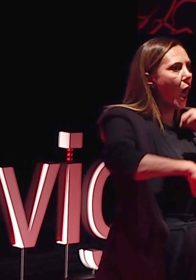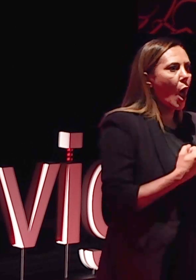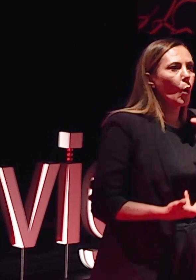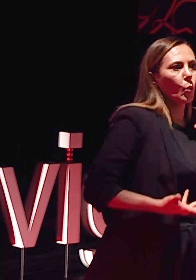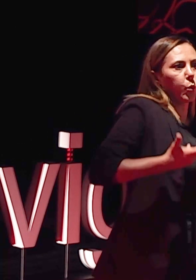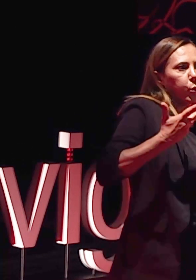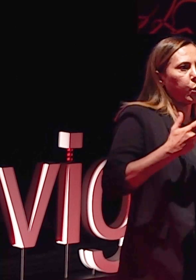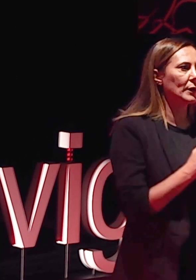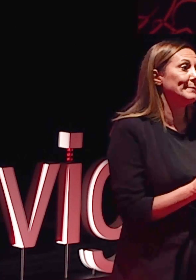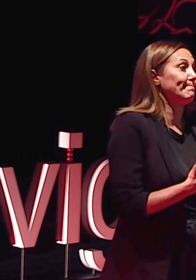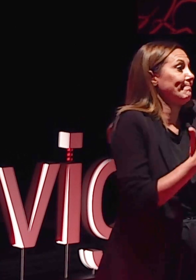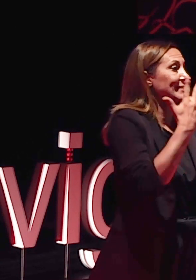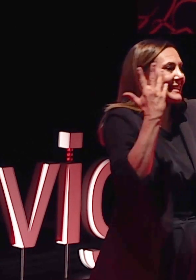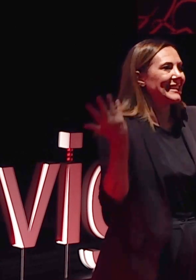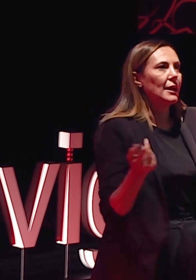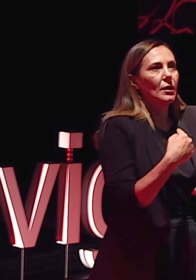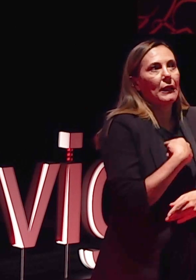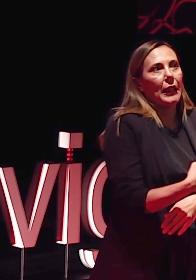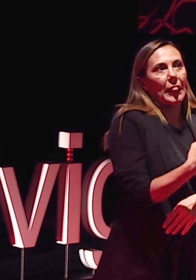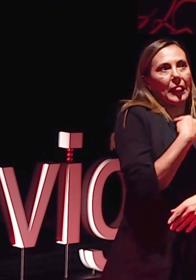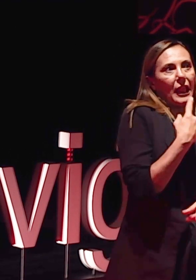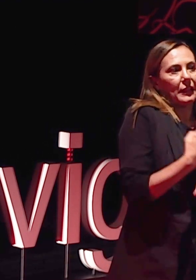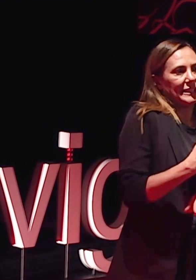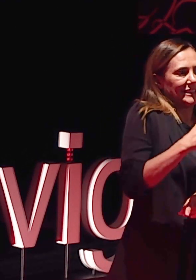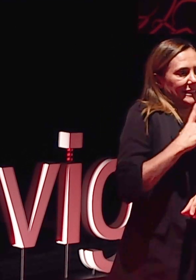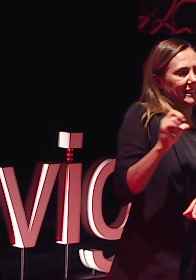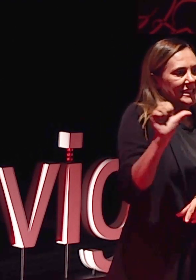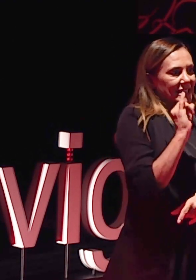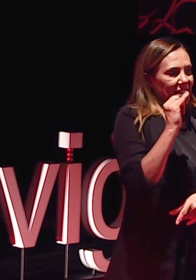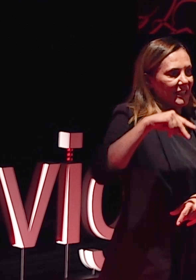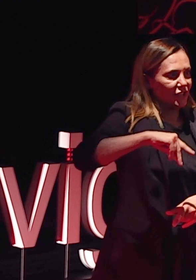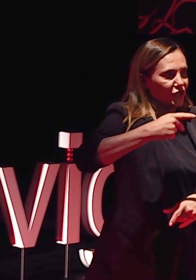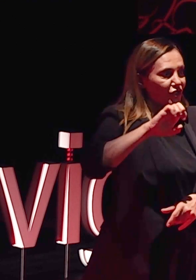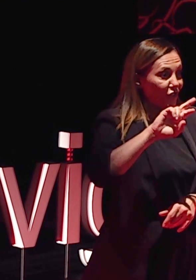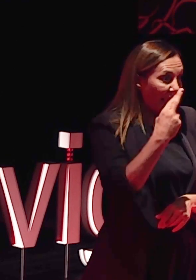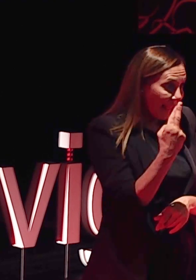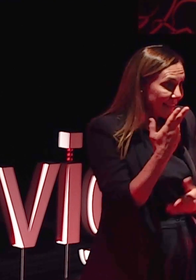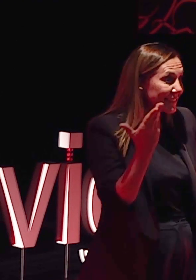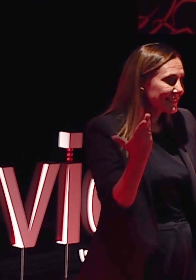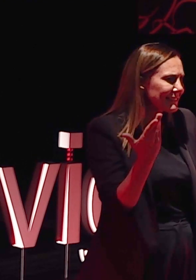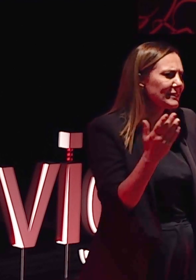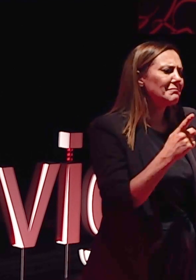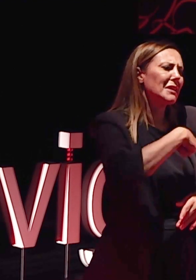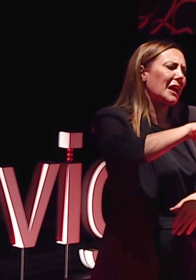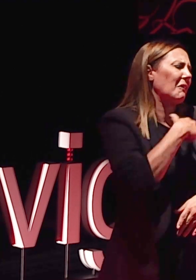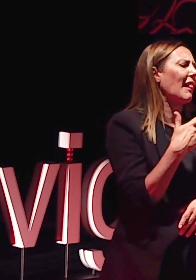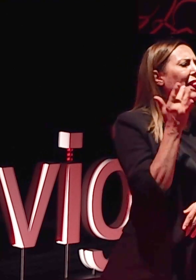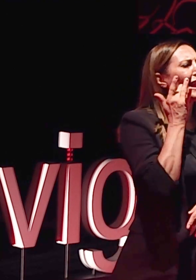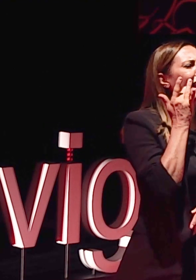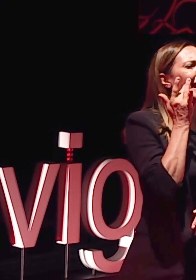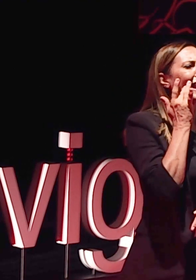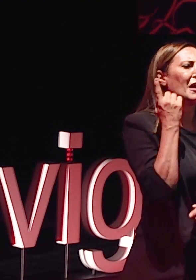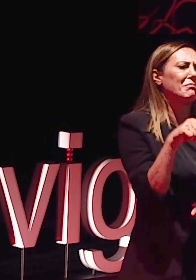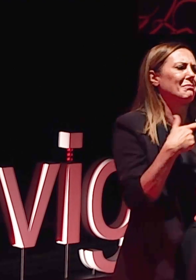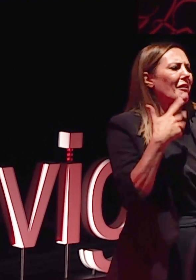Vabbè ovviamente avrei dovuto citare un certo signor Singer Eh però noi facciamo finta che questa